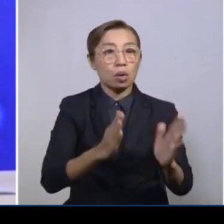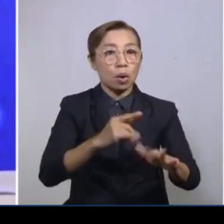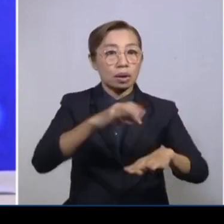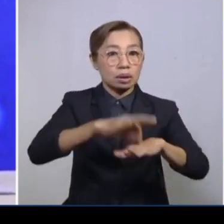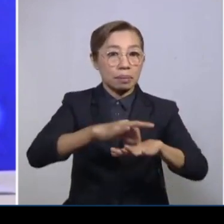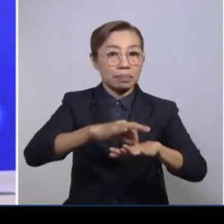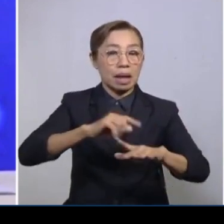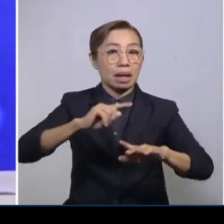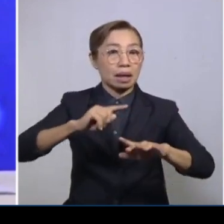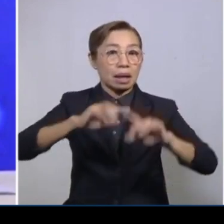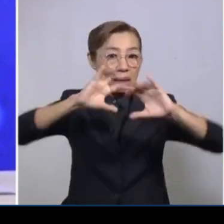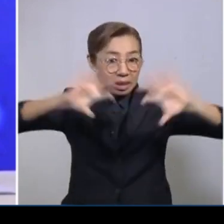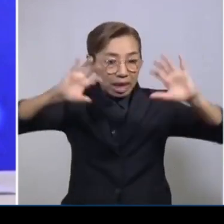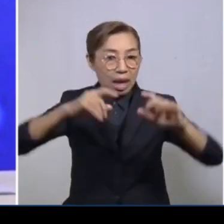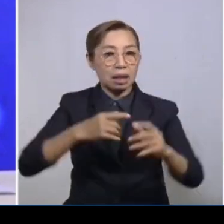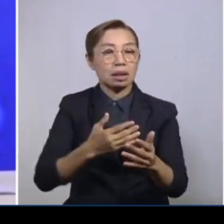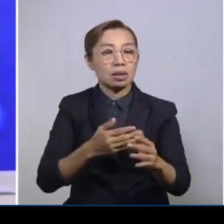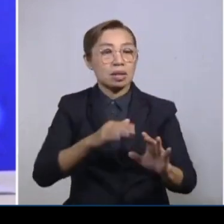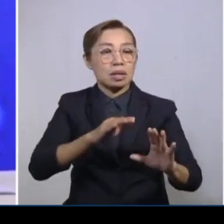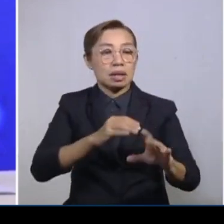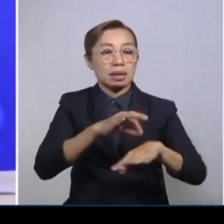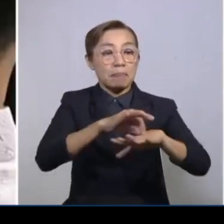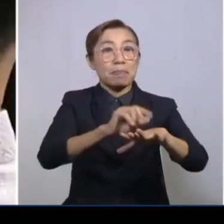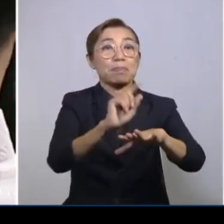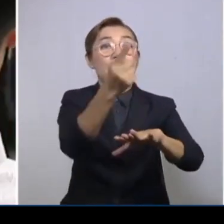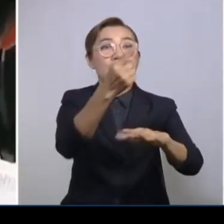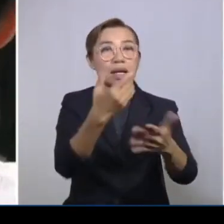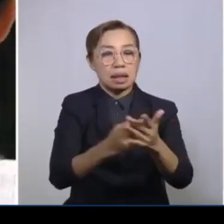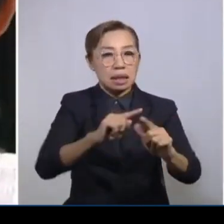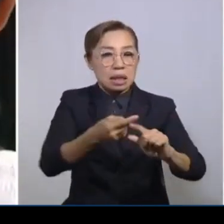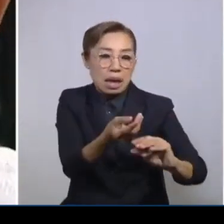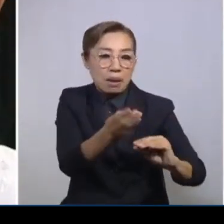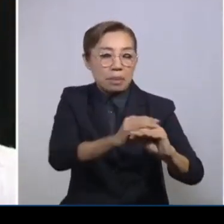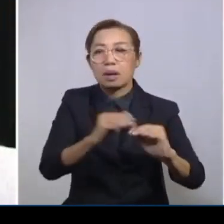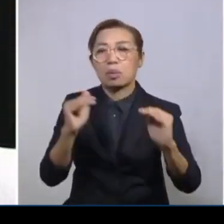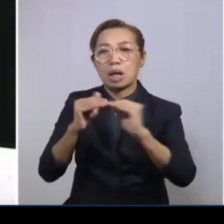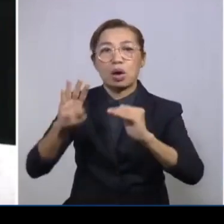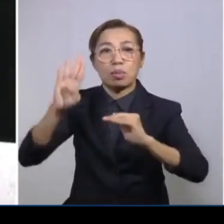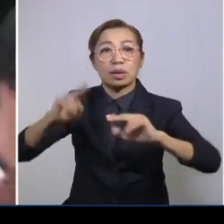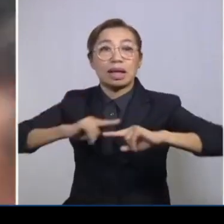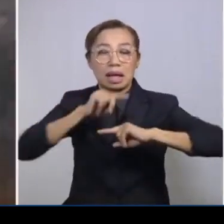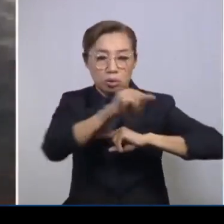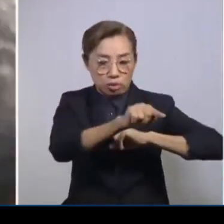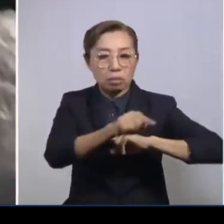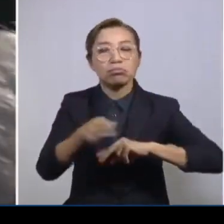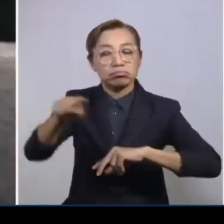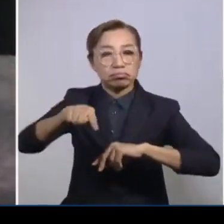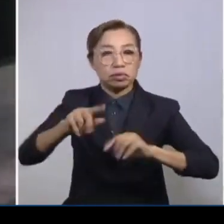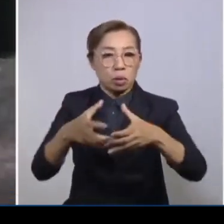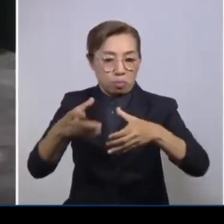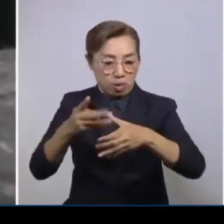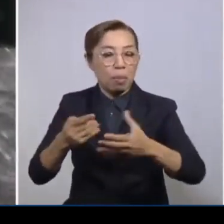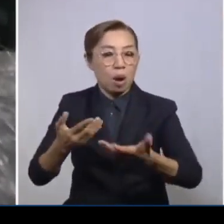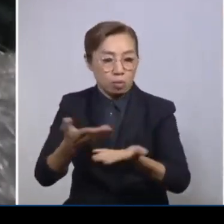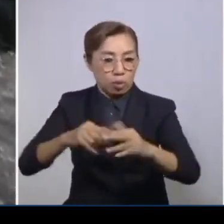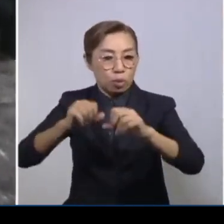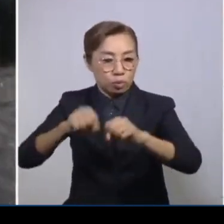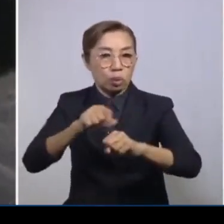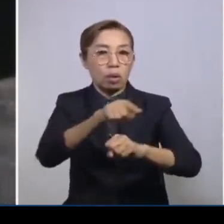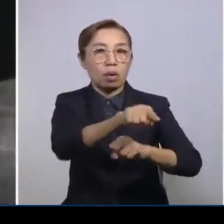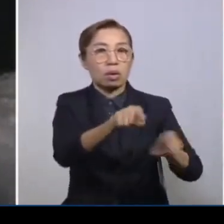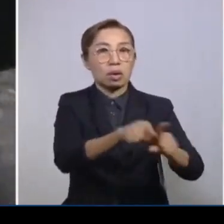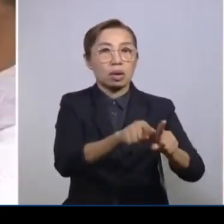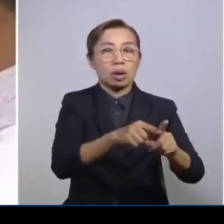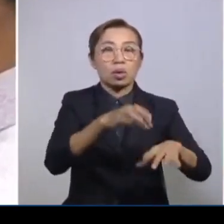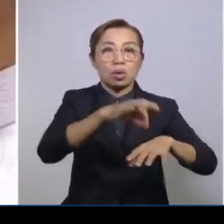บรรจุใหม่เพื่อให้แข่งขันกับภาคเอกชนปรับให้ทันสมัยขึ้นหลักการใหญ่ๆคือดูแลข้าราชการที่เข้าใหม่โดยต้องปรับชดเ